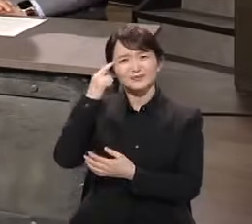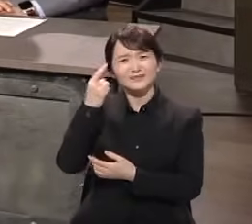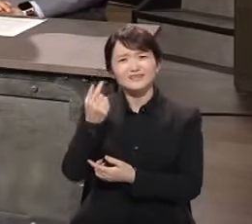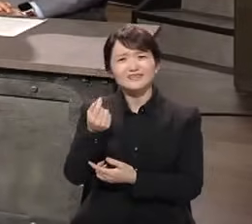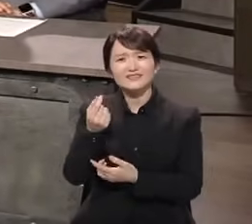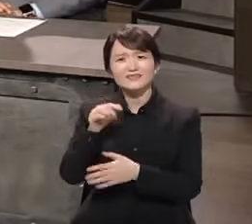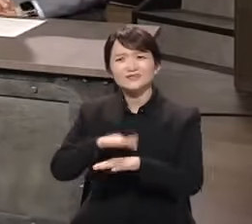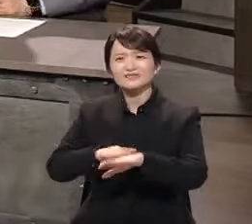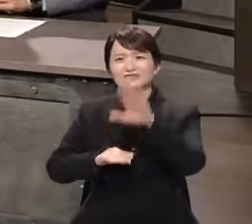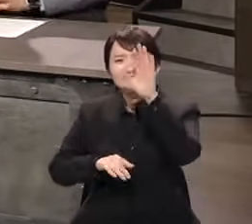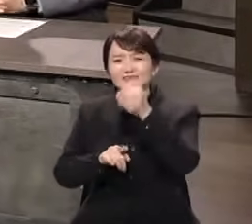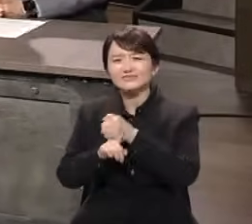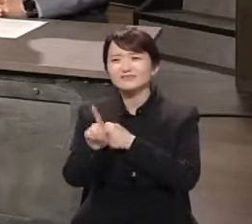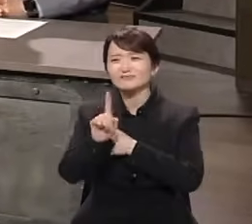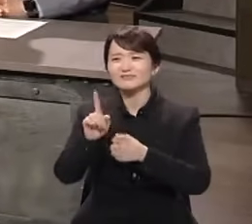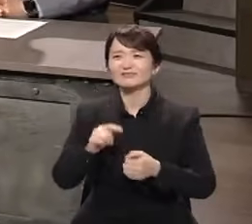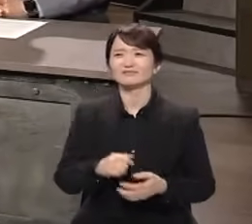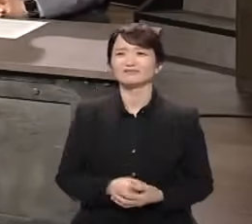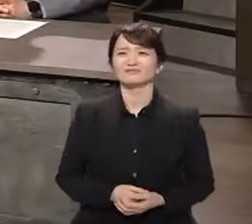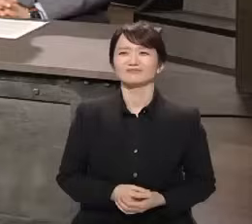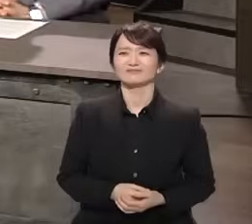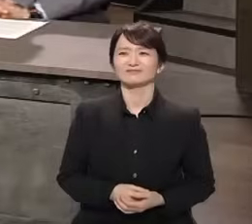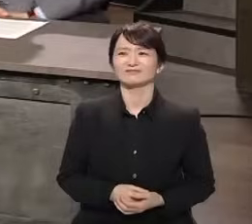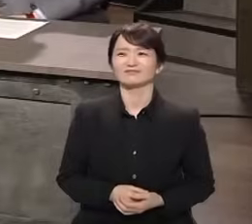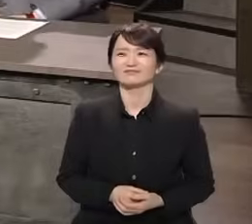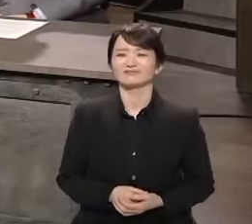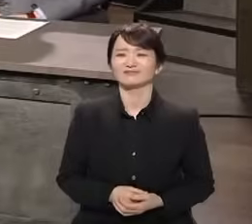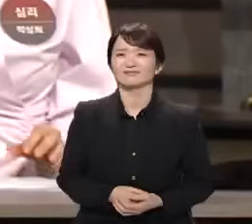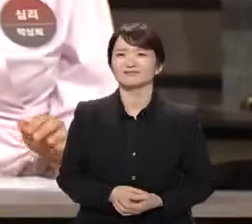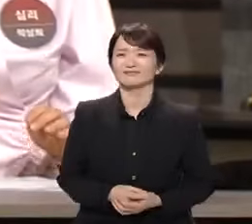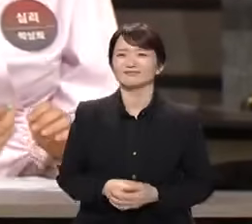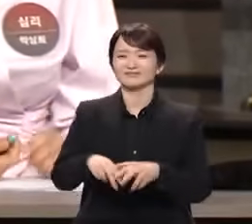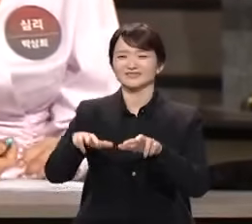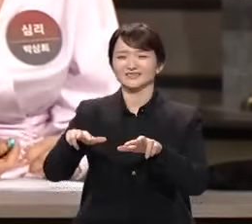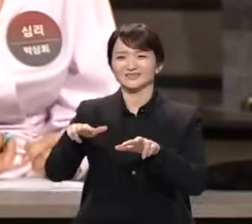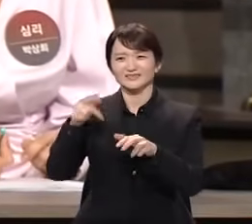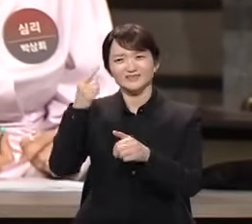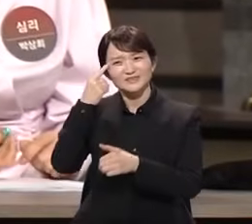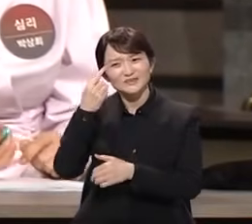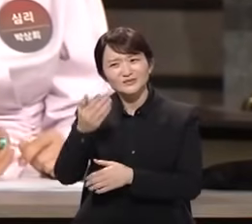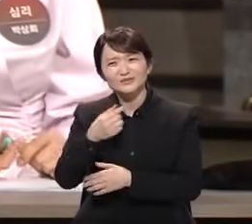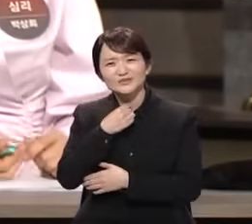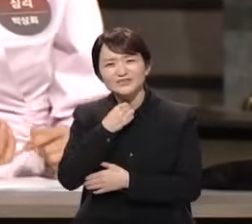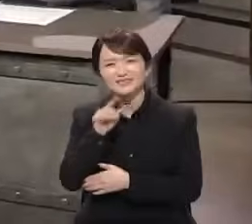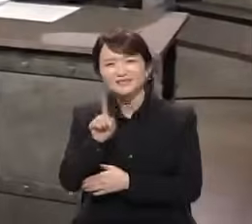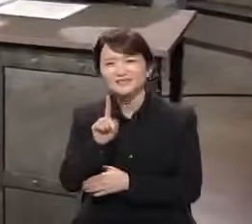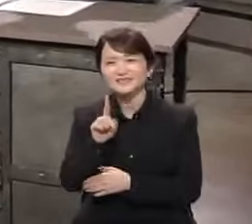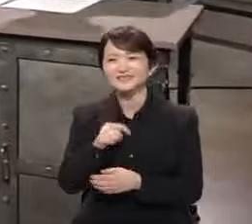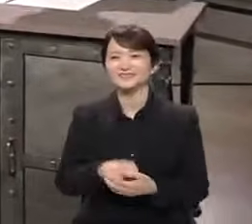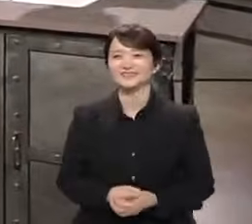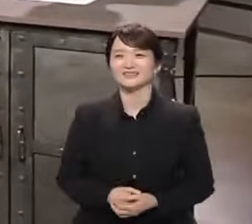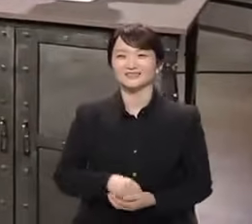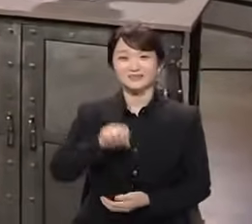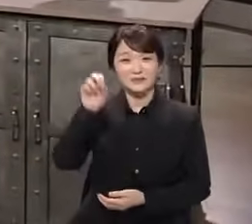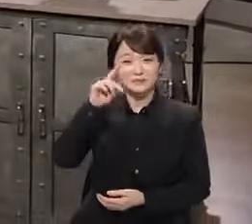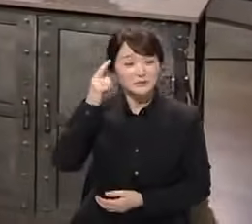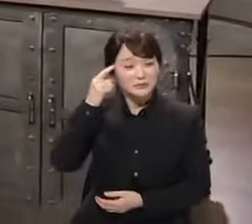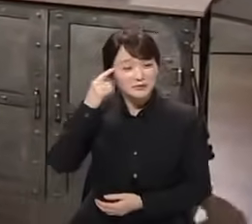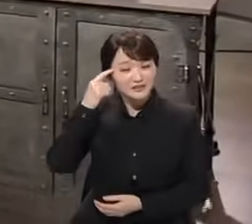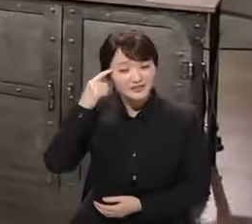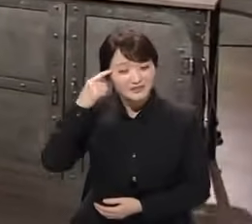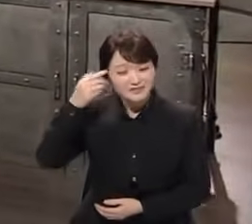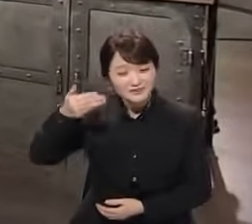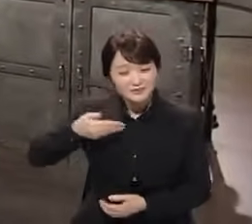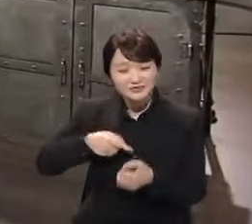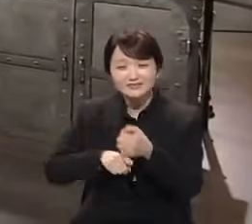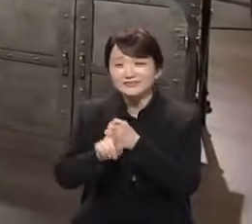뭐지? 예. 뭐지? 이 멜랑콜리한 분위기 속에서. 아, 이 질문을 하고 싶으라니까? 아니, 이거 뭐, 아, 왜 그러지? 뭐, 이거 무슨 갑자기. 아... 왜, 왜? 아,